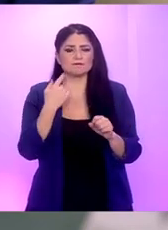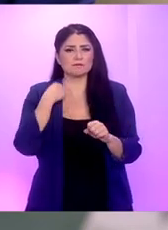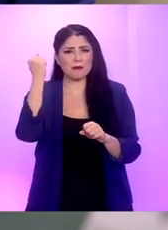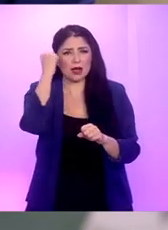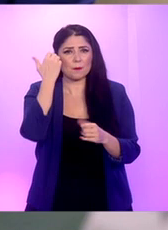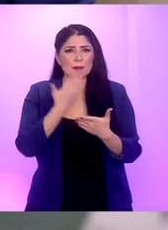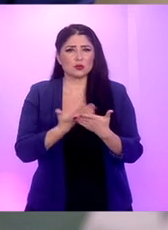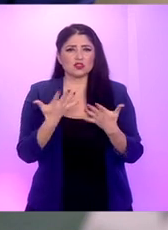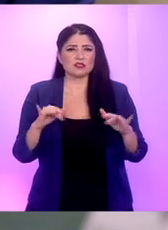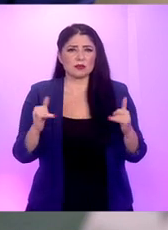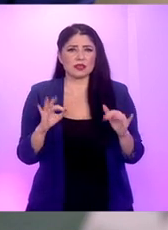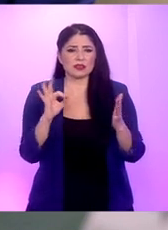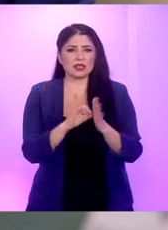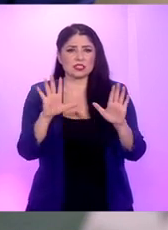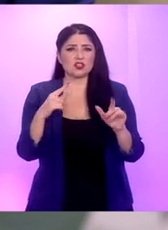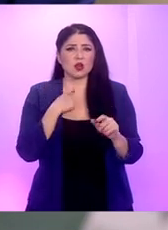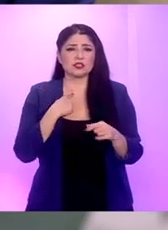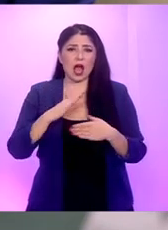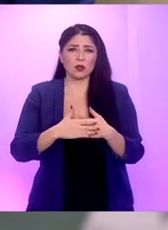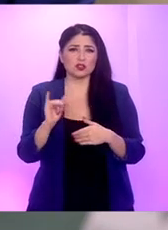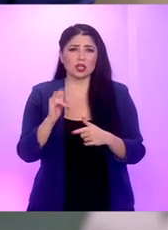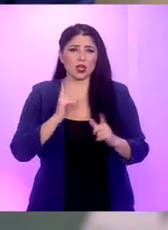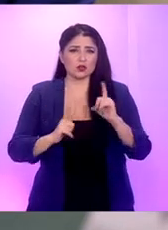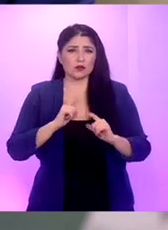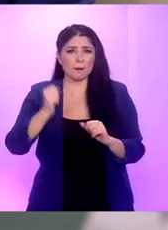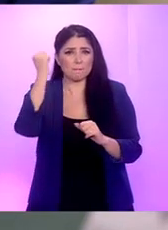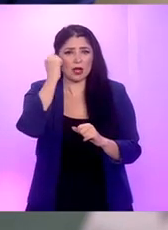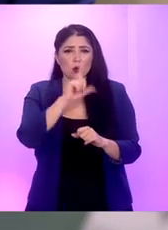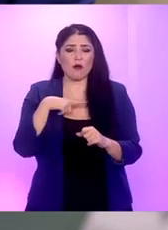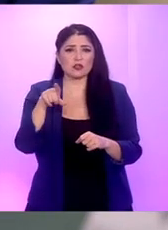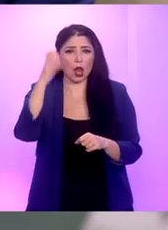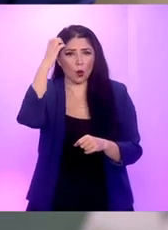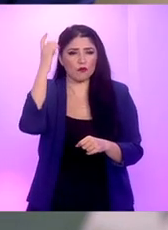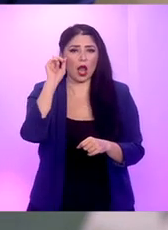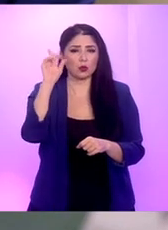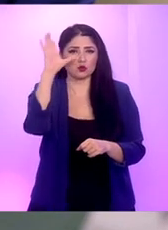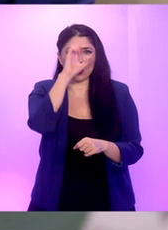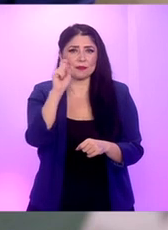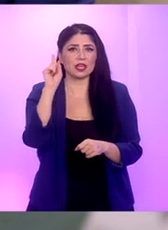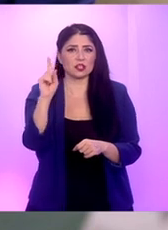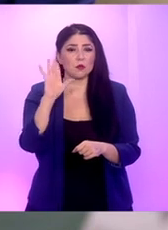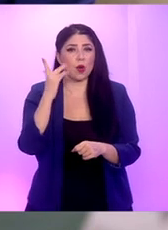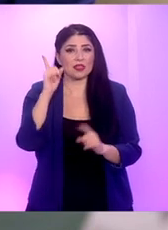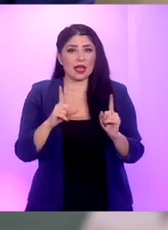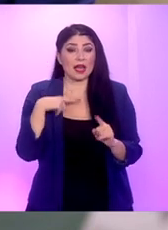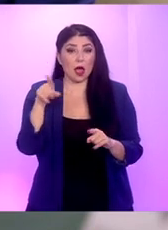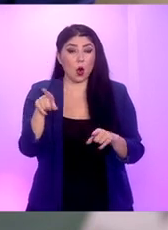s-a întâmplat pe 10 august, și sunt alături de toți cei care au suferit. Regret că nu am fost la guvern în seara aceea. Poate